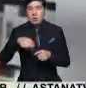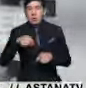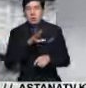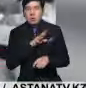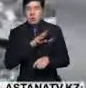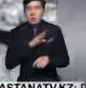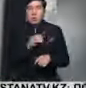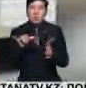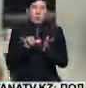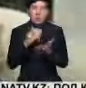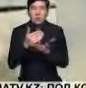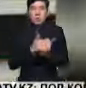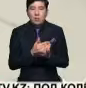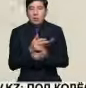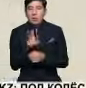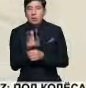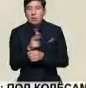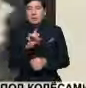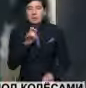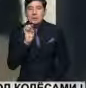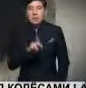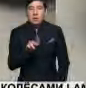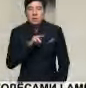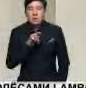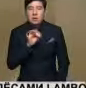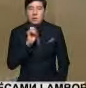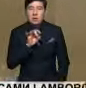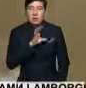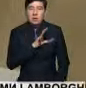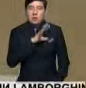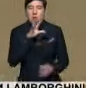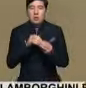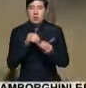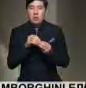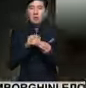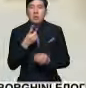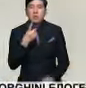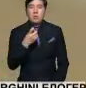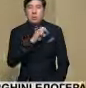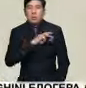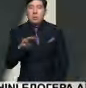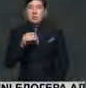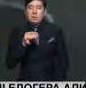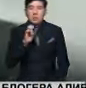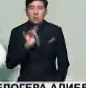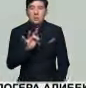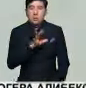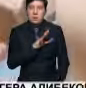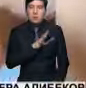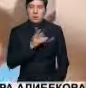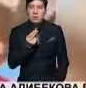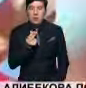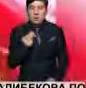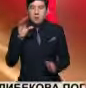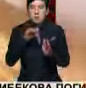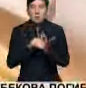курительных устройств были обнаружены на складе, где хранилась контрабанда. Общая стоимость товара превысила 100 миллионов тенге. В ходе обыска также изъяты